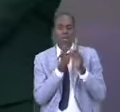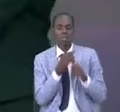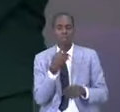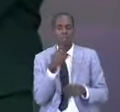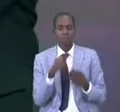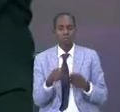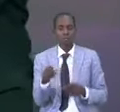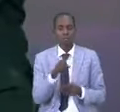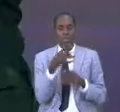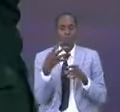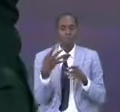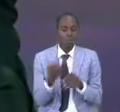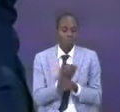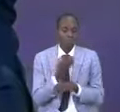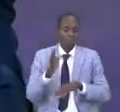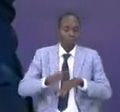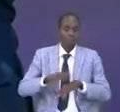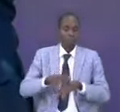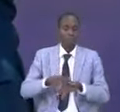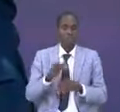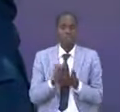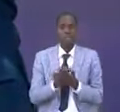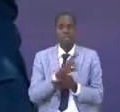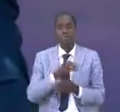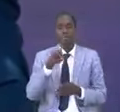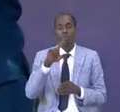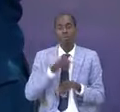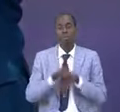tout cela je vous le dis en vérité